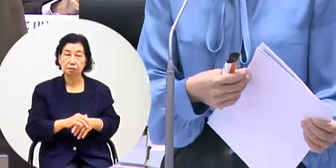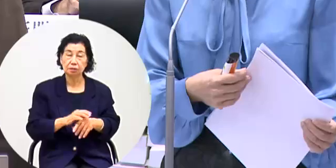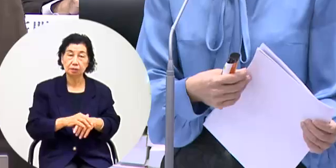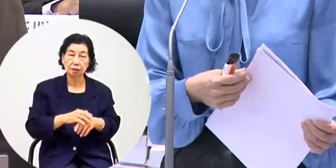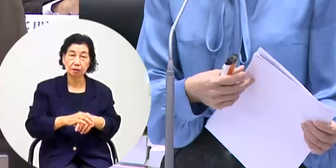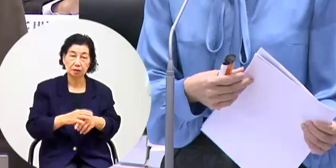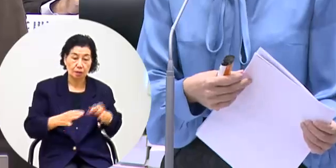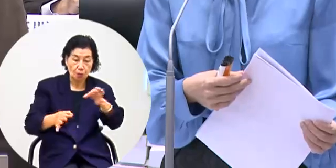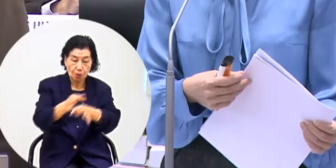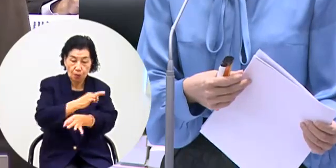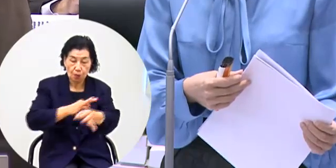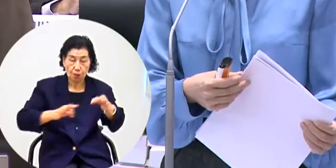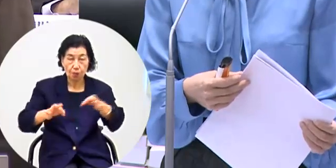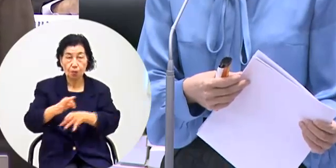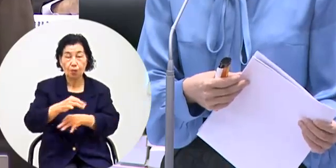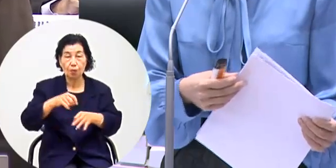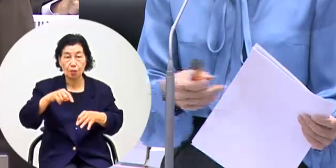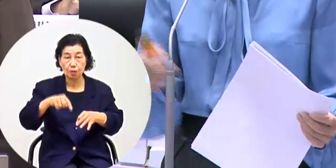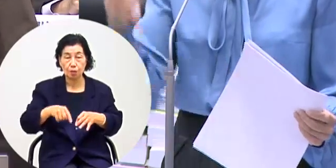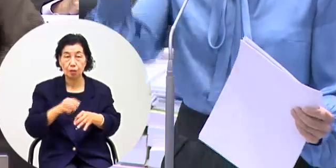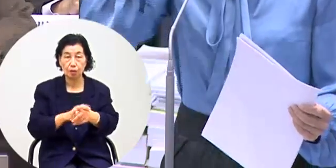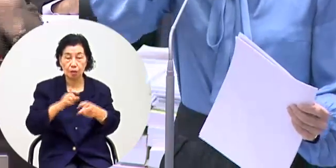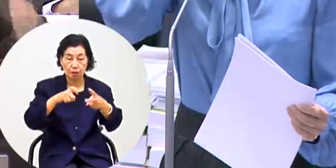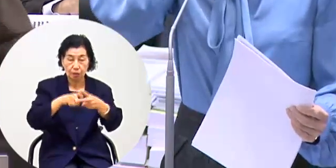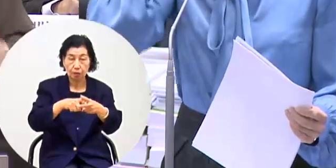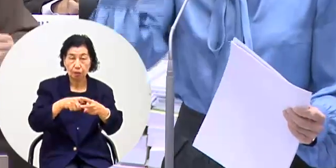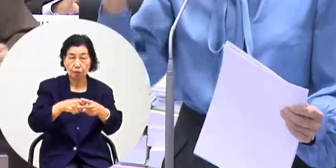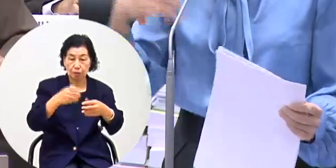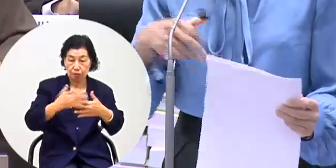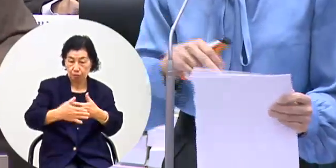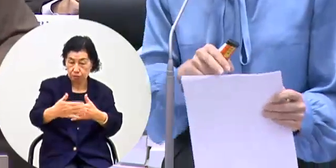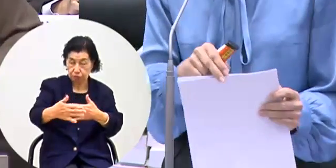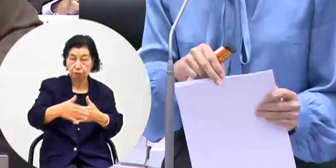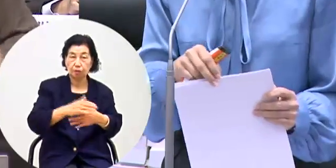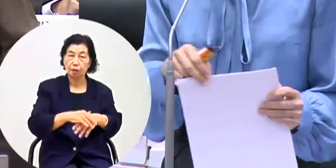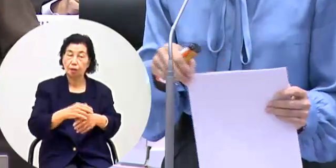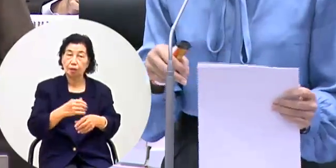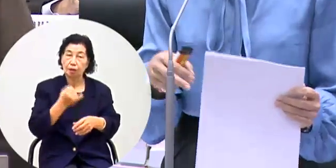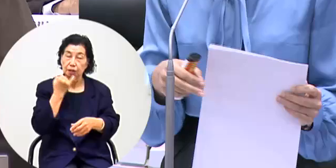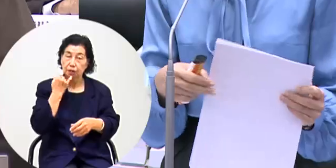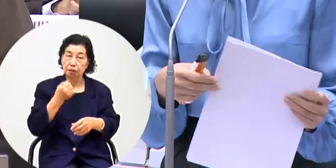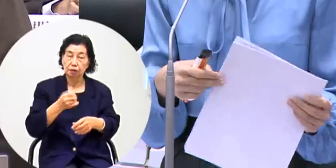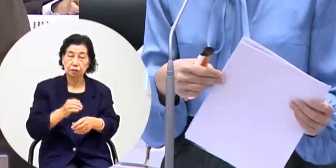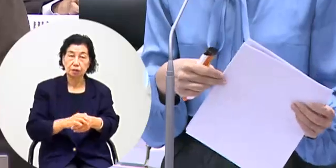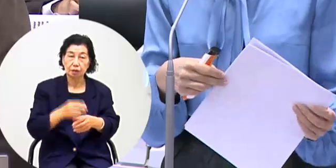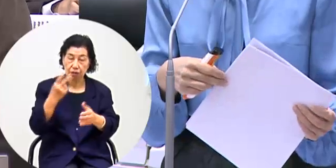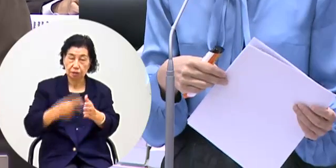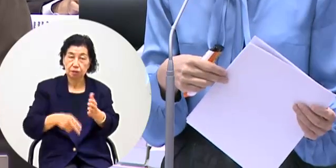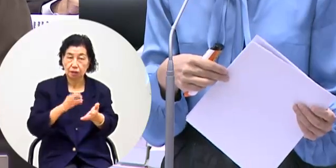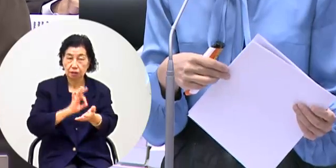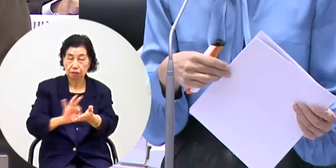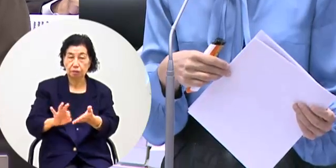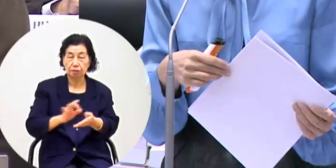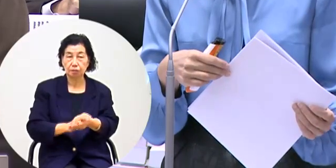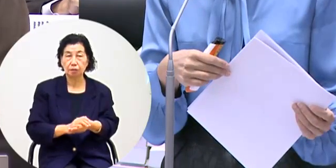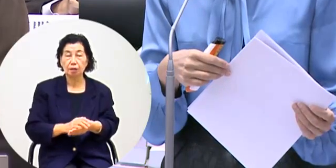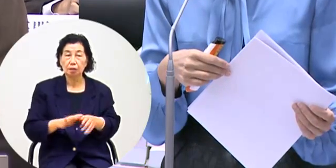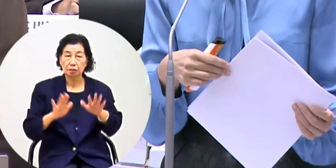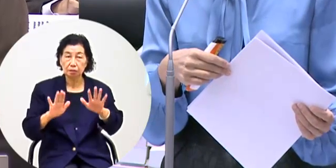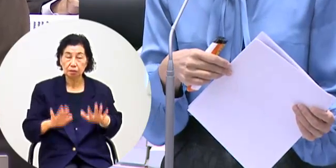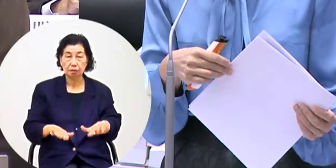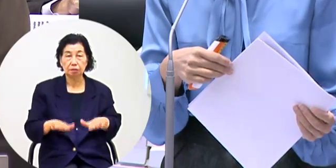程的使用，无你即摆安尼吼，先一堆底渣。然后这个部分都是一个非常不